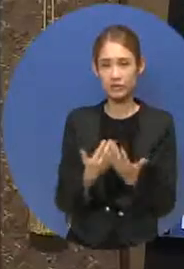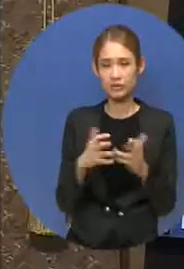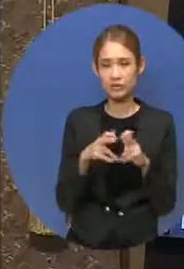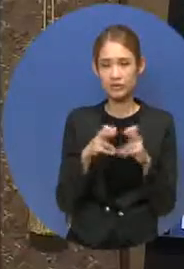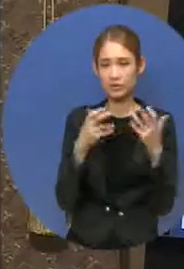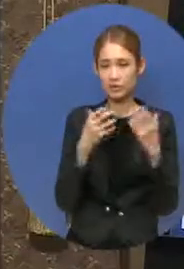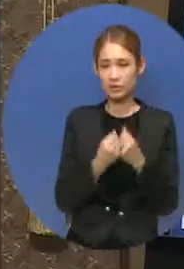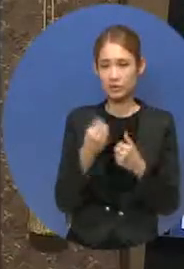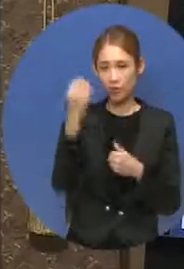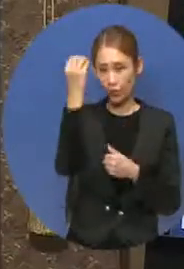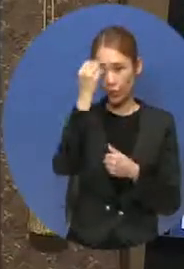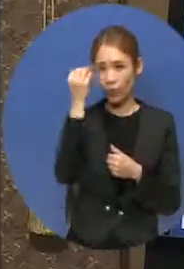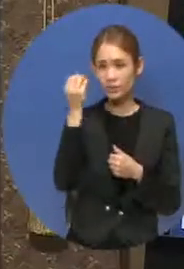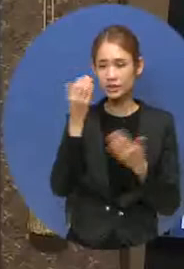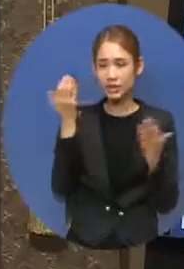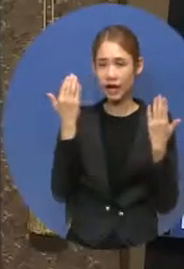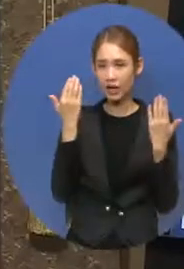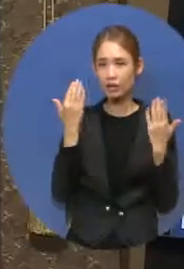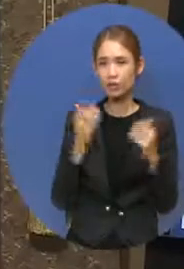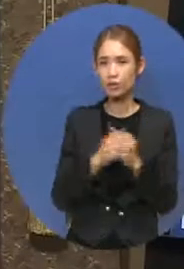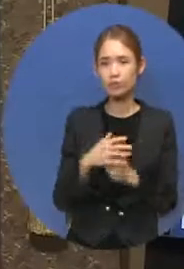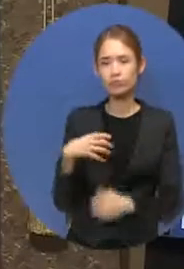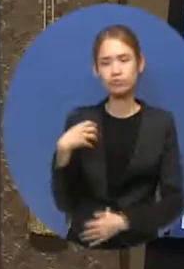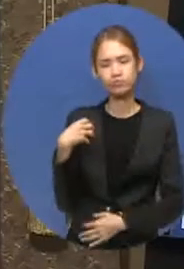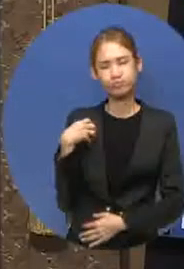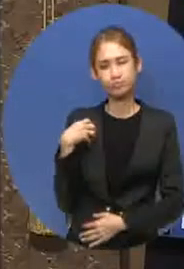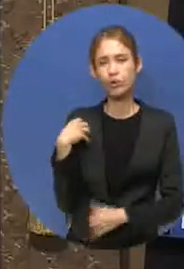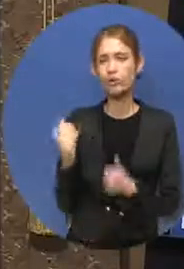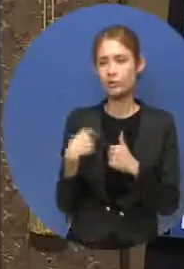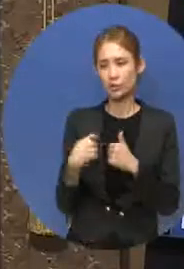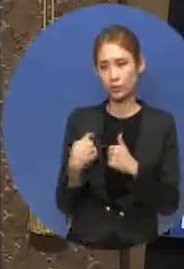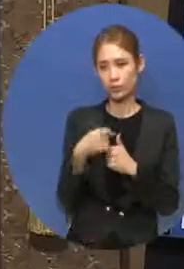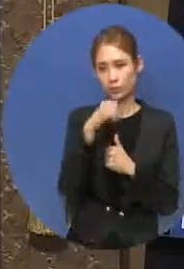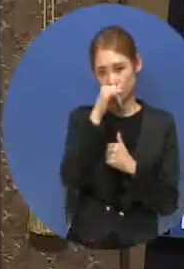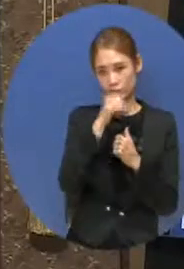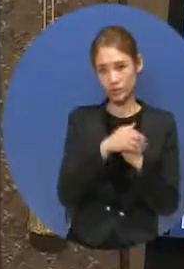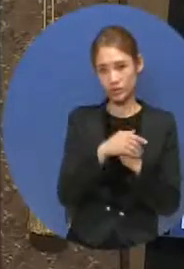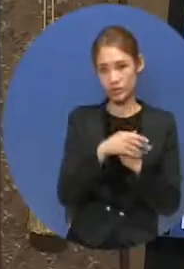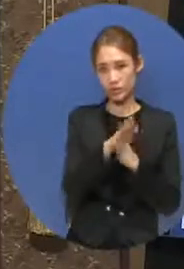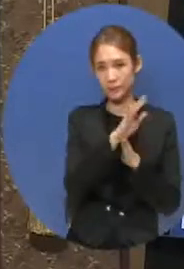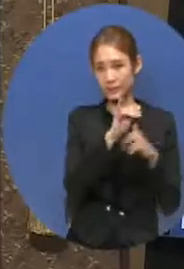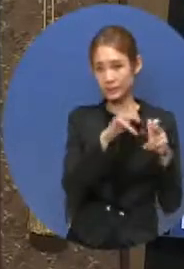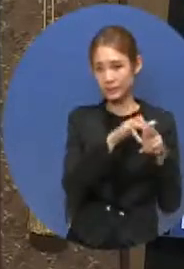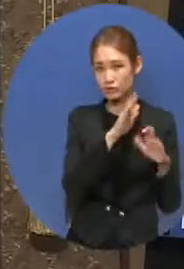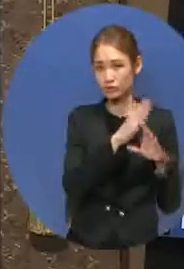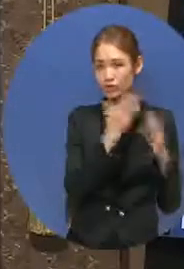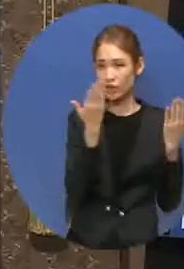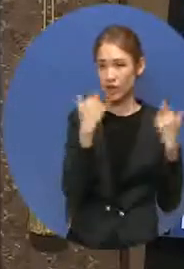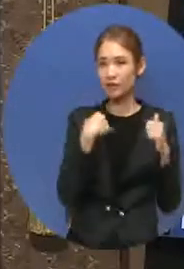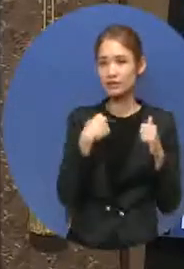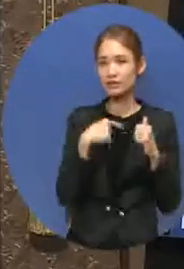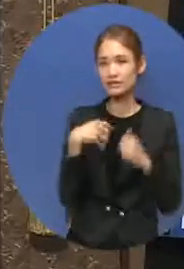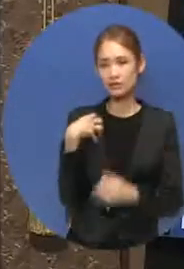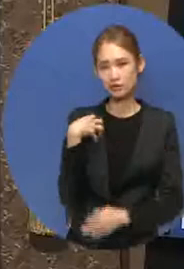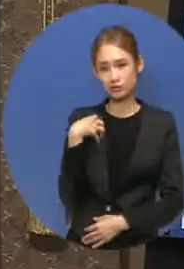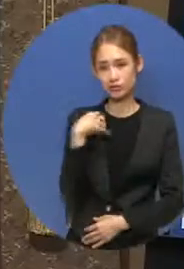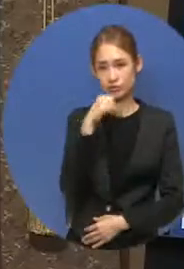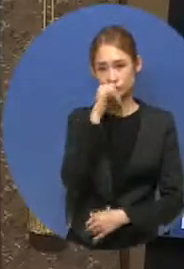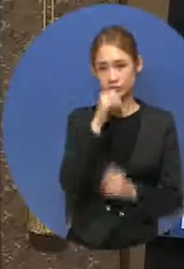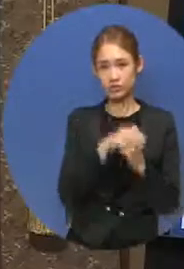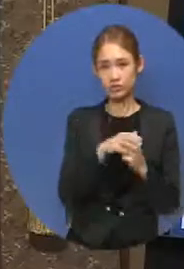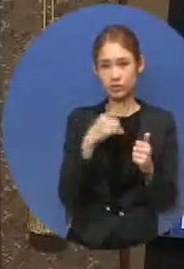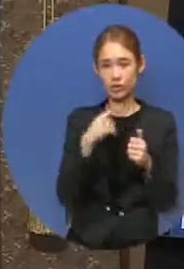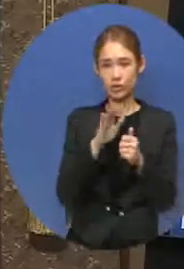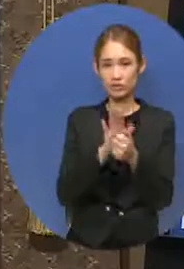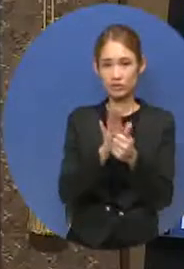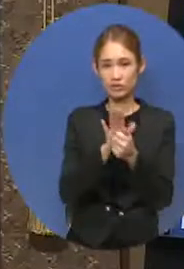경우에는 고등학교까지가 의무교육입니다. 비장애인들은 중학교까지가 의무교육인데요. 교육지원청을